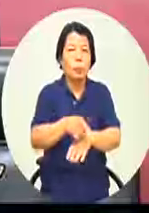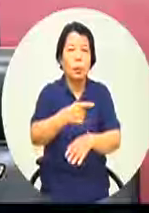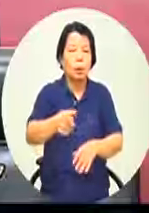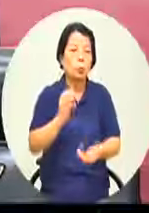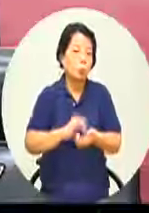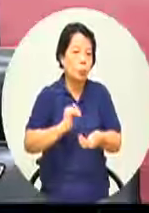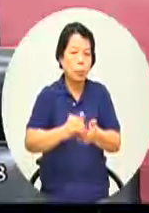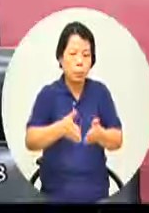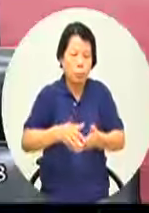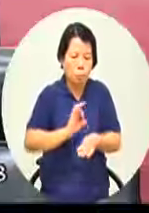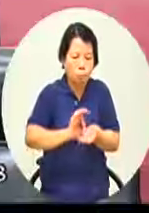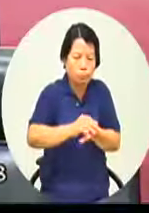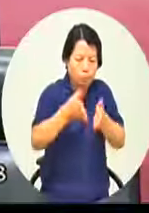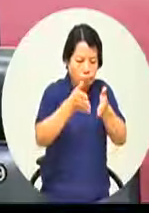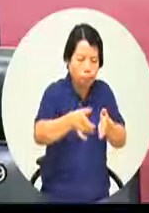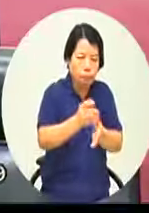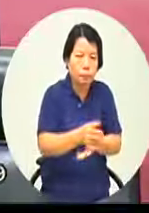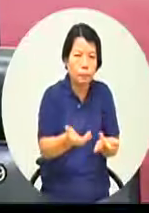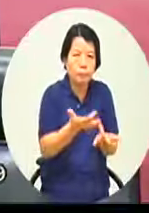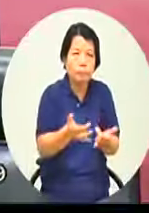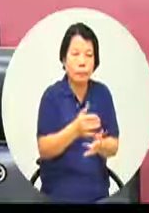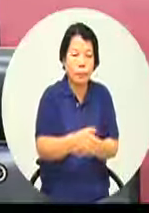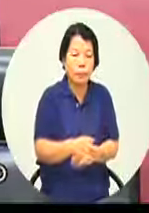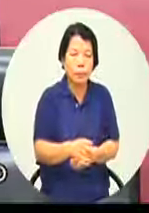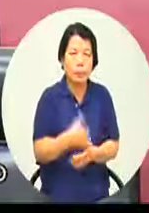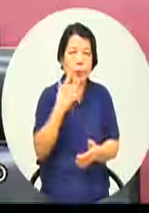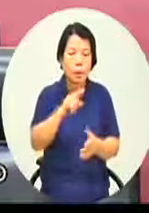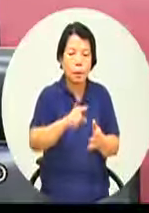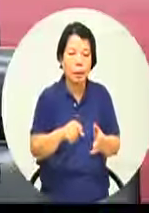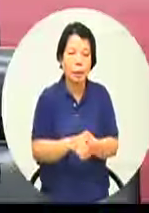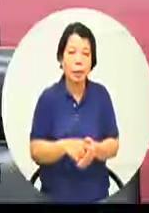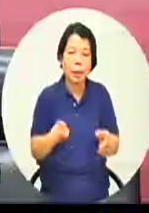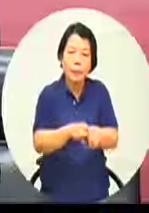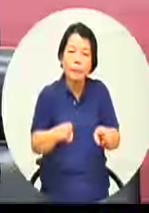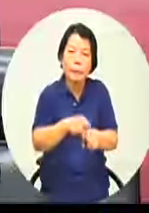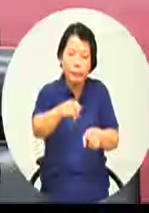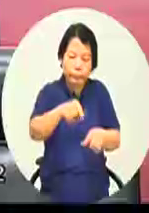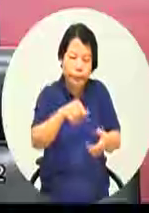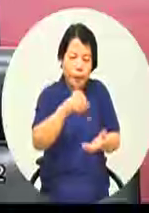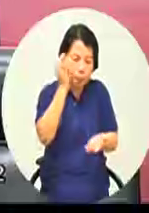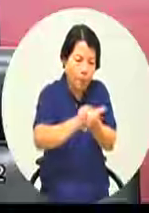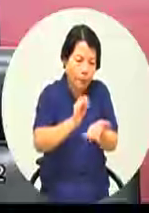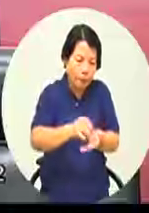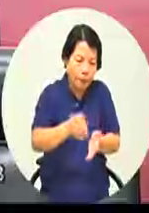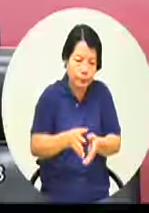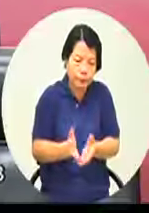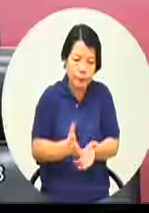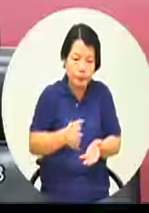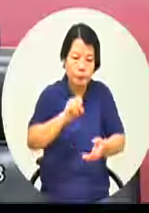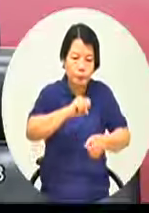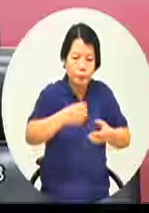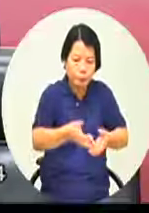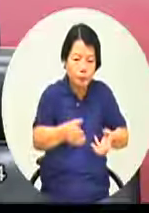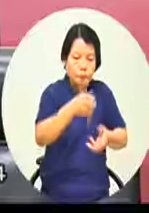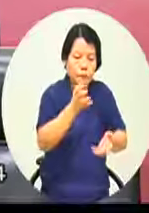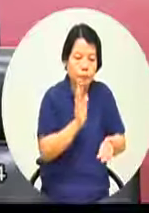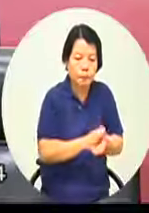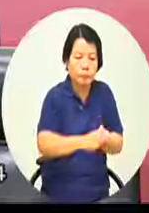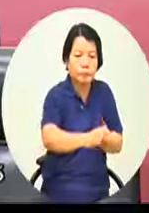防火的，你用这种的直毯就可以了。那但是底层呢，我建议